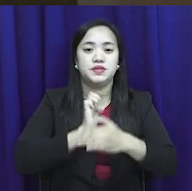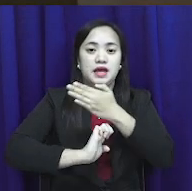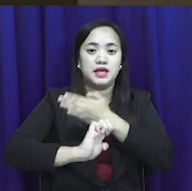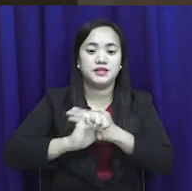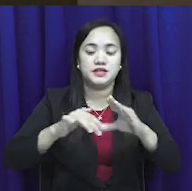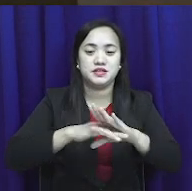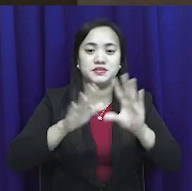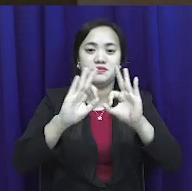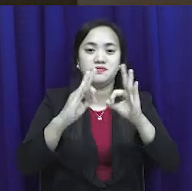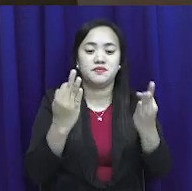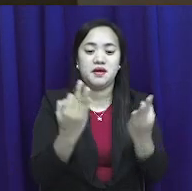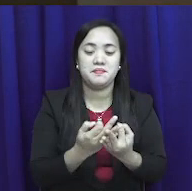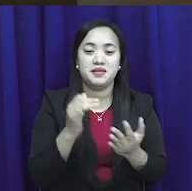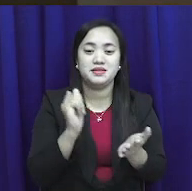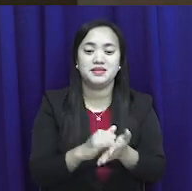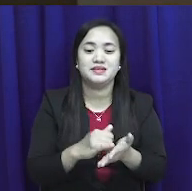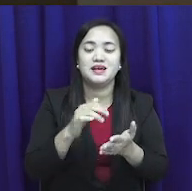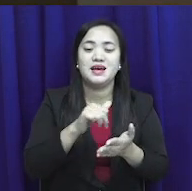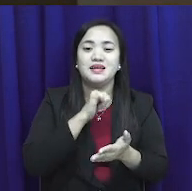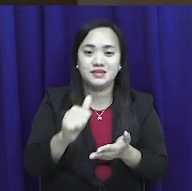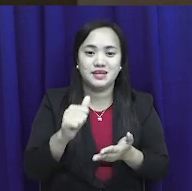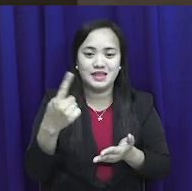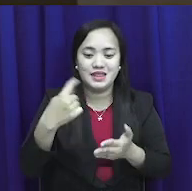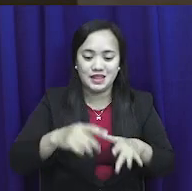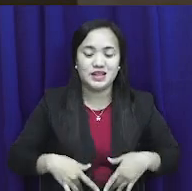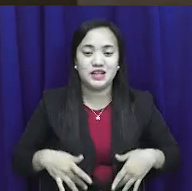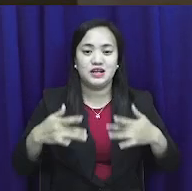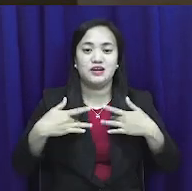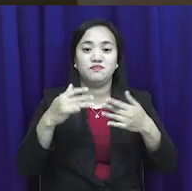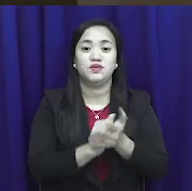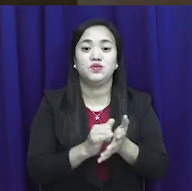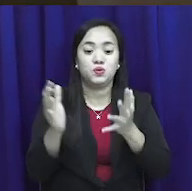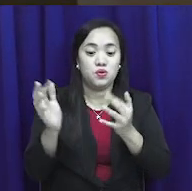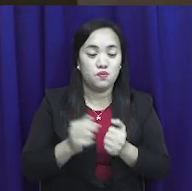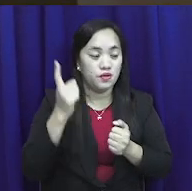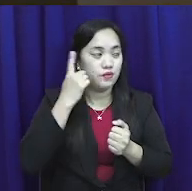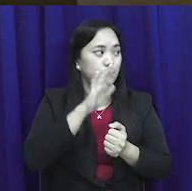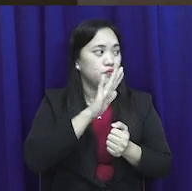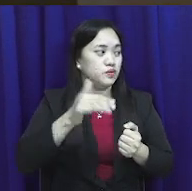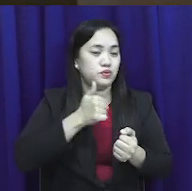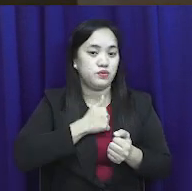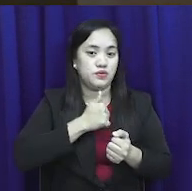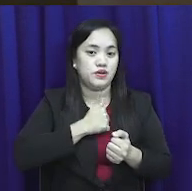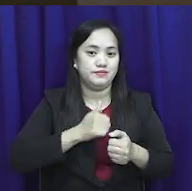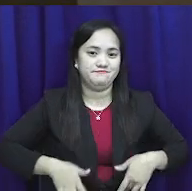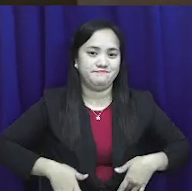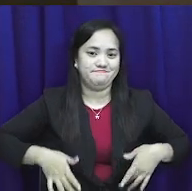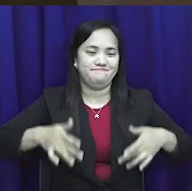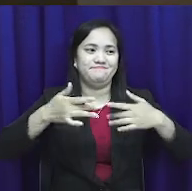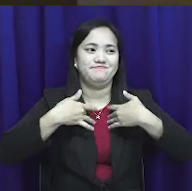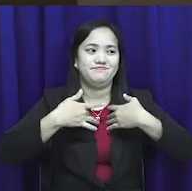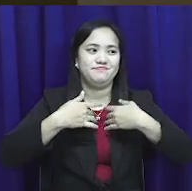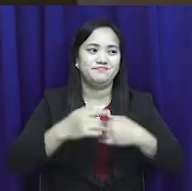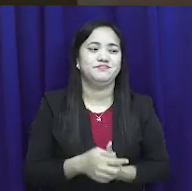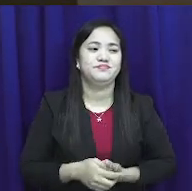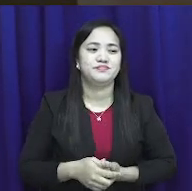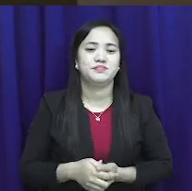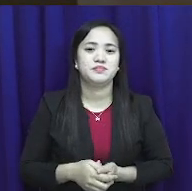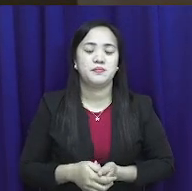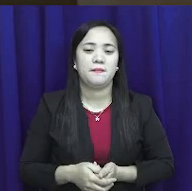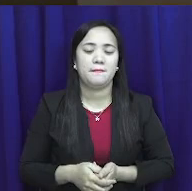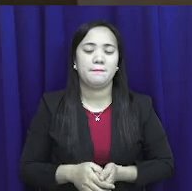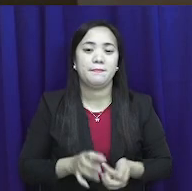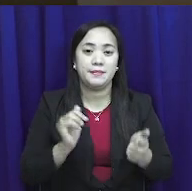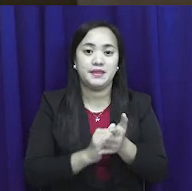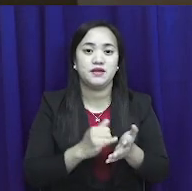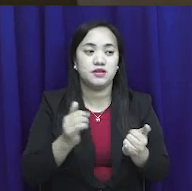mukhang hung buhay na nakagisnan ko maganda ngayon ma'am na naririnig sana na mga nasa team prip ito